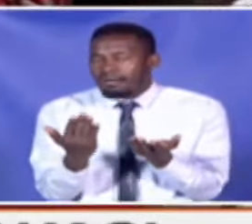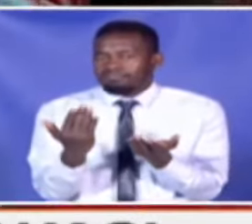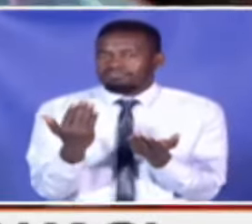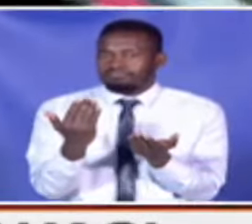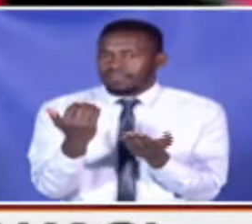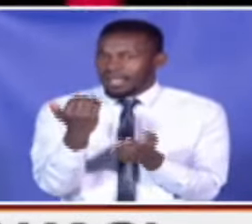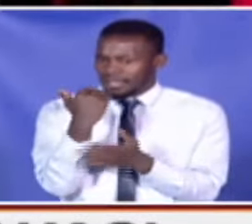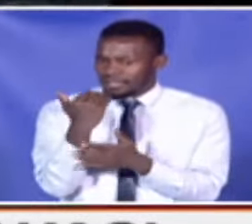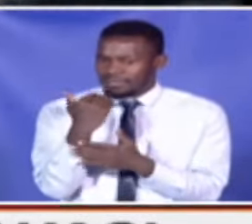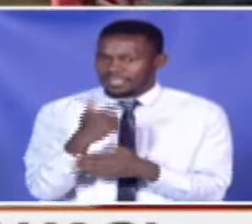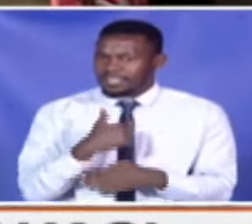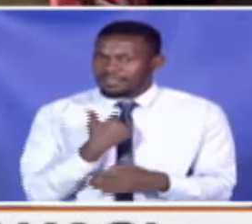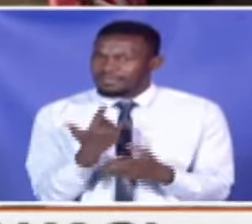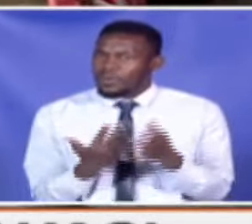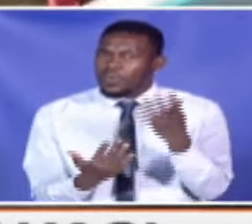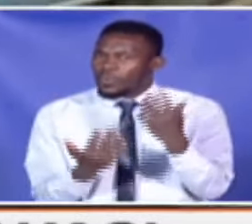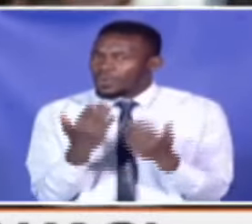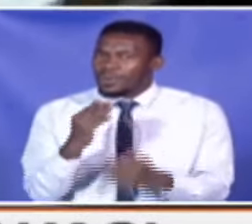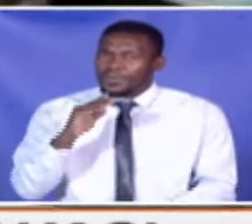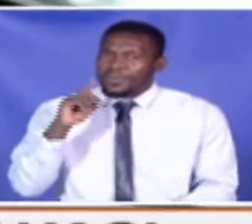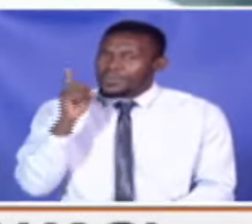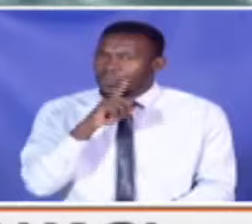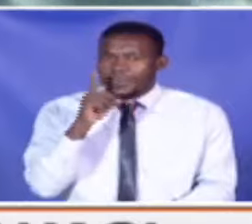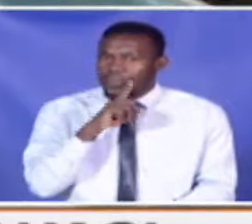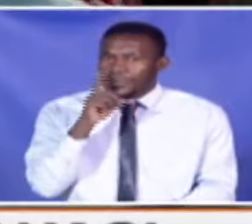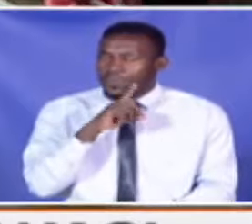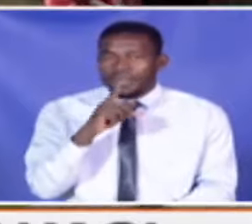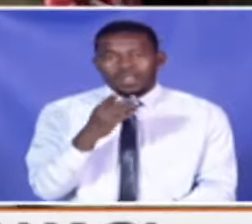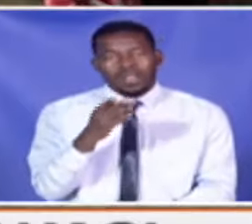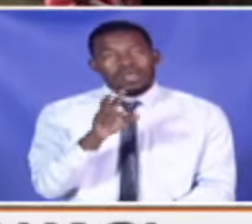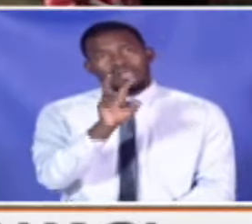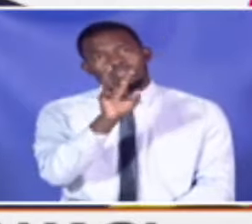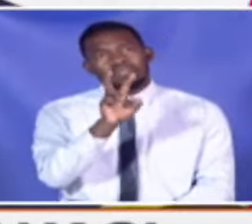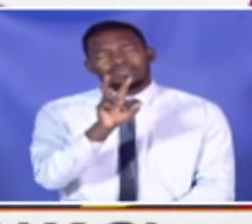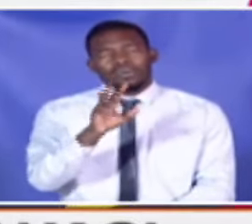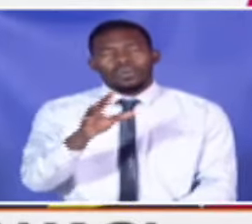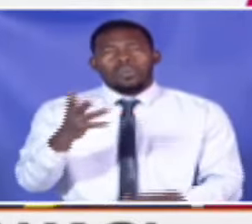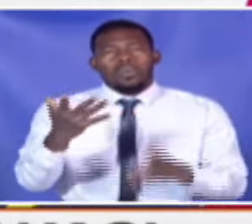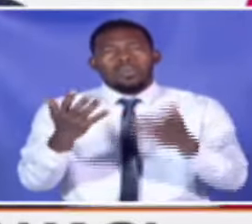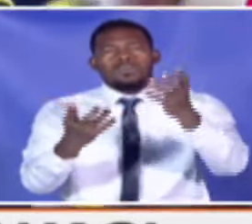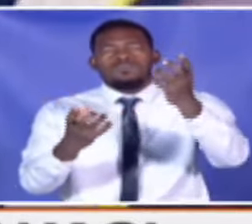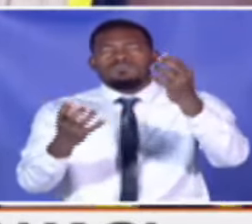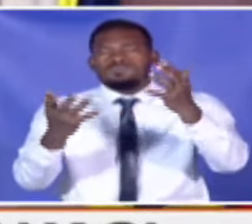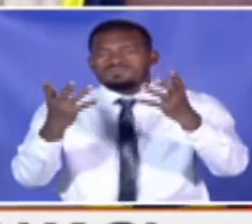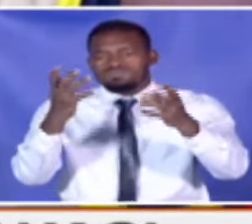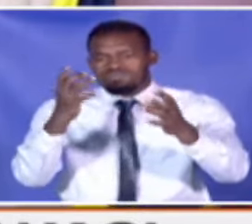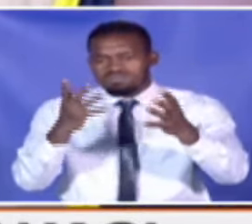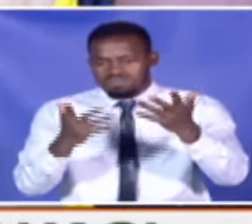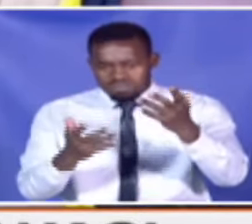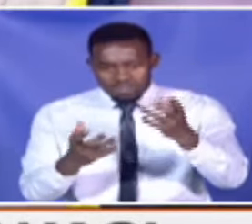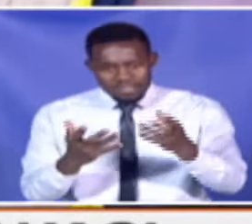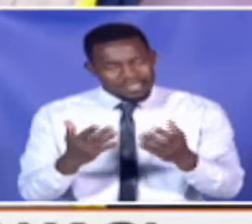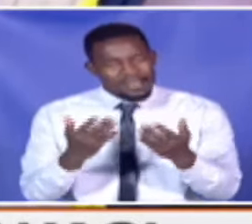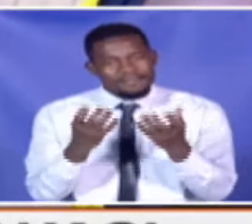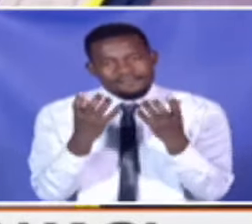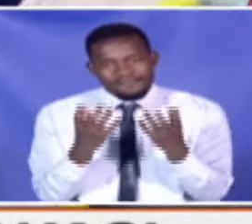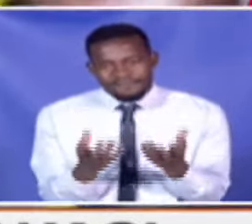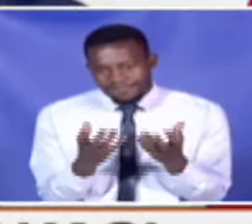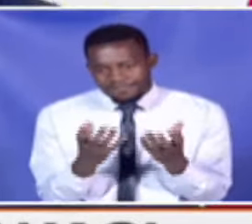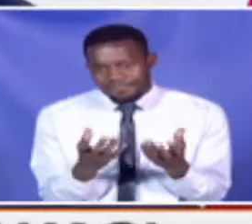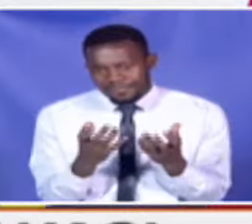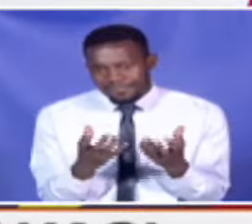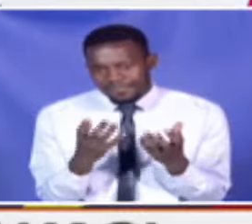moto ilikuwa kali, moto ambayo yani hata ukiona wewe mwenyewe. Nilikutana na babangu kwa barabara huko.